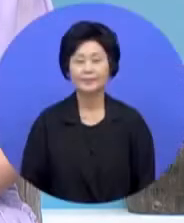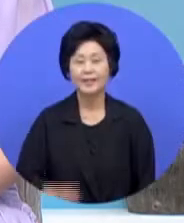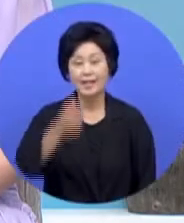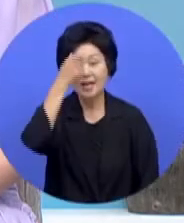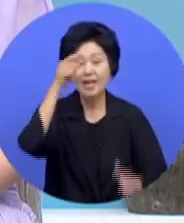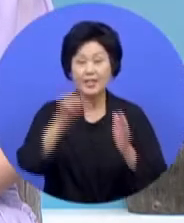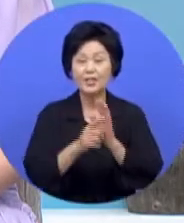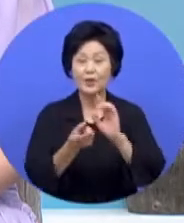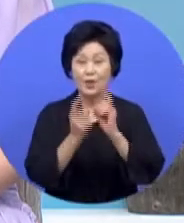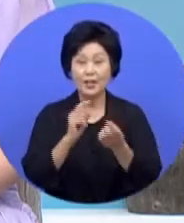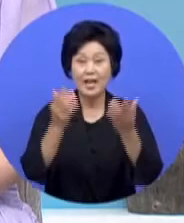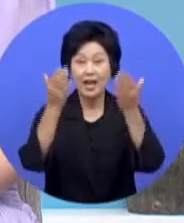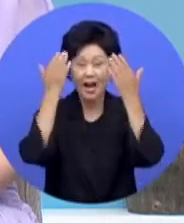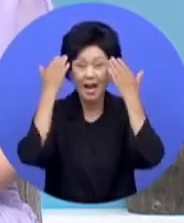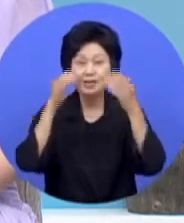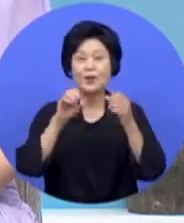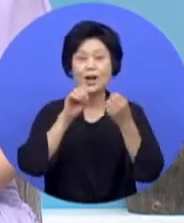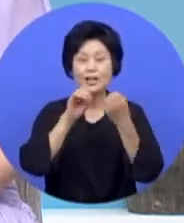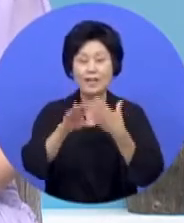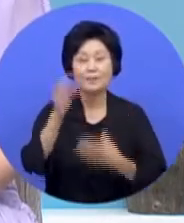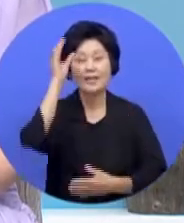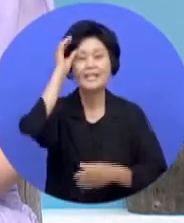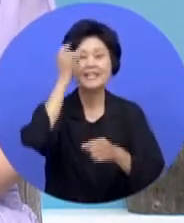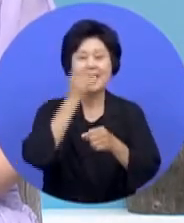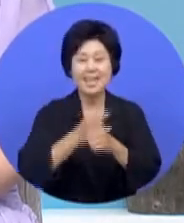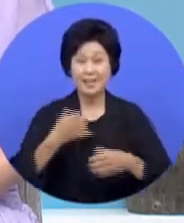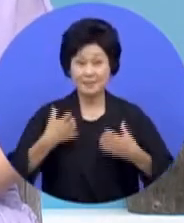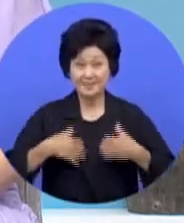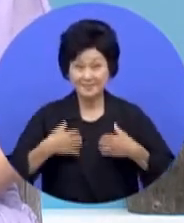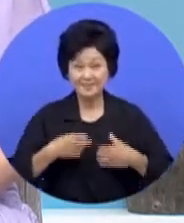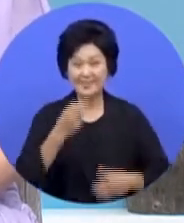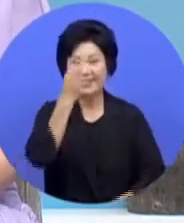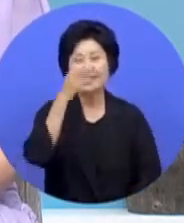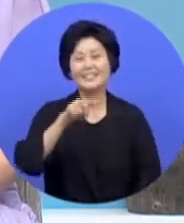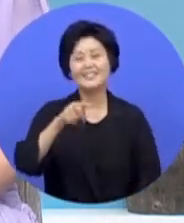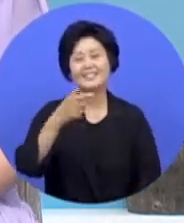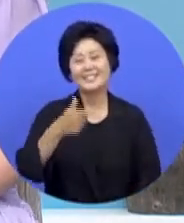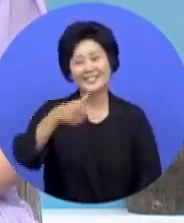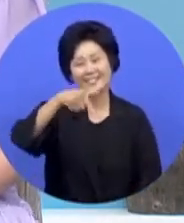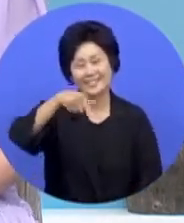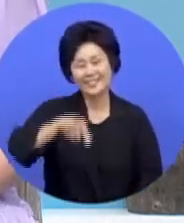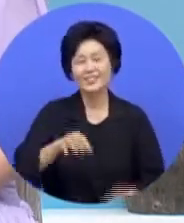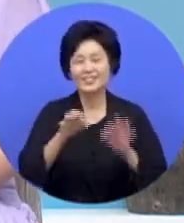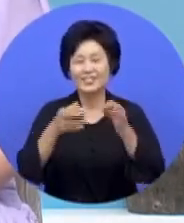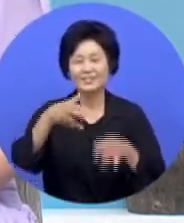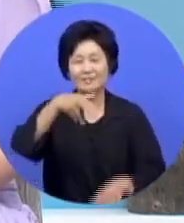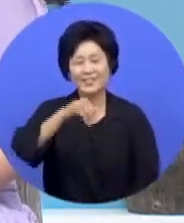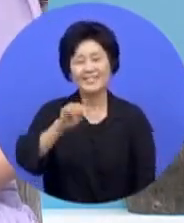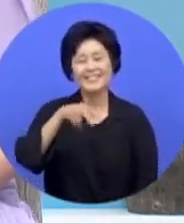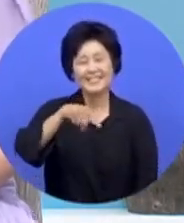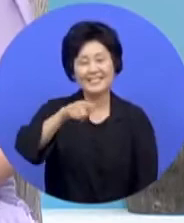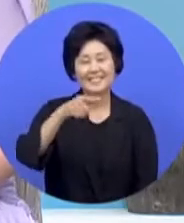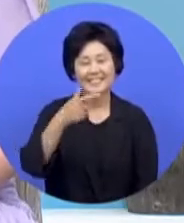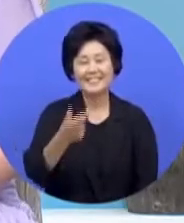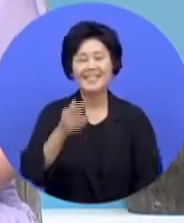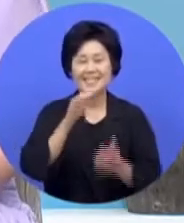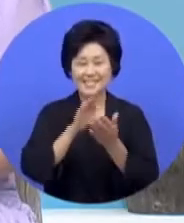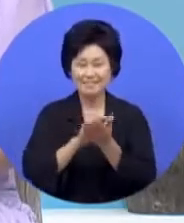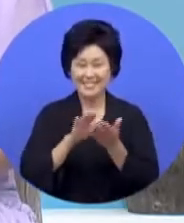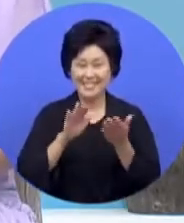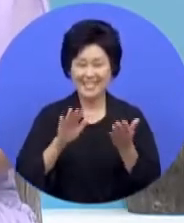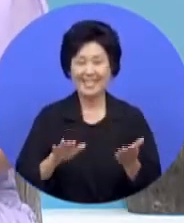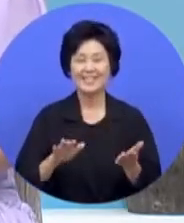기독교 대안학교가 해답이다. 기대해! 반갑습니다. 저는 최선규입니다. 안녕하세요. 네, 김지선입니다. 반갑습니다.